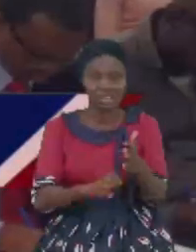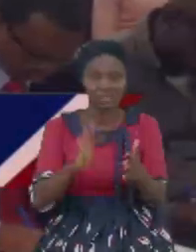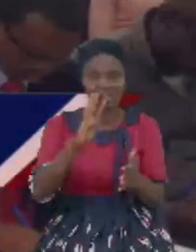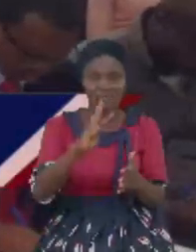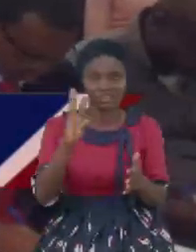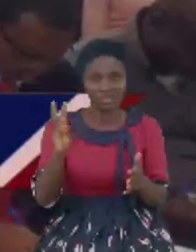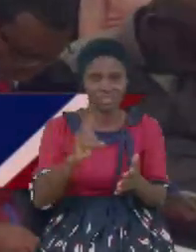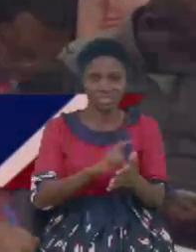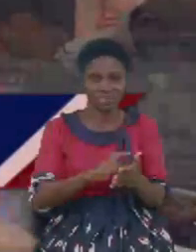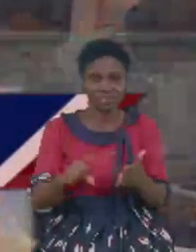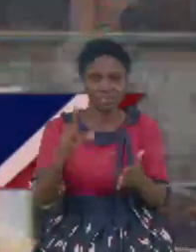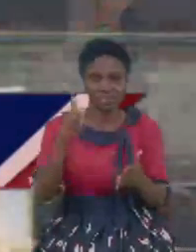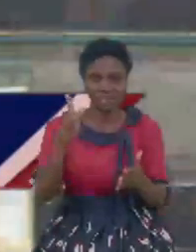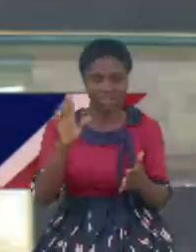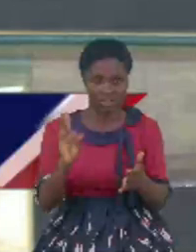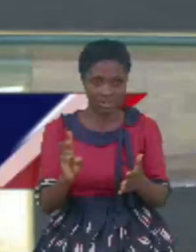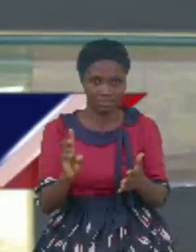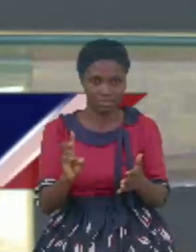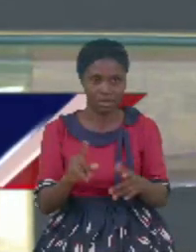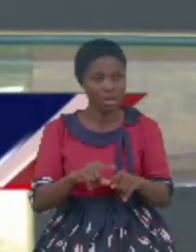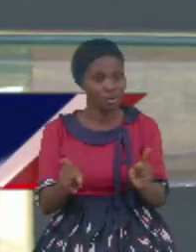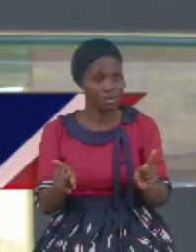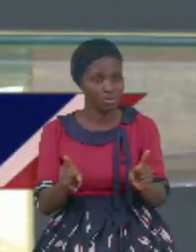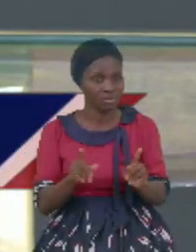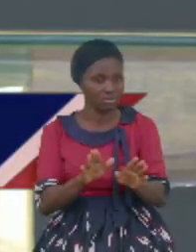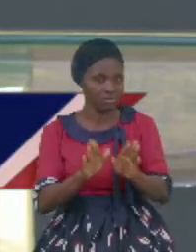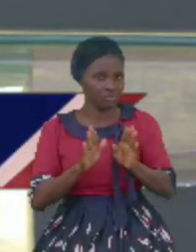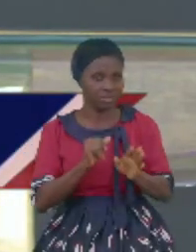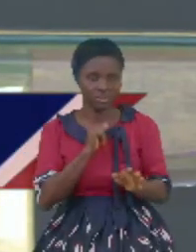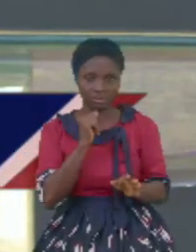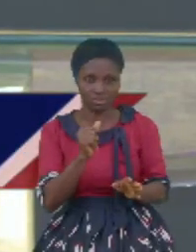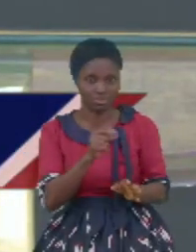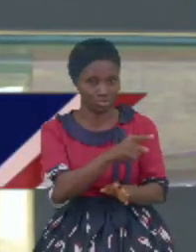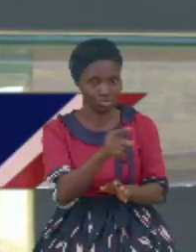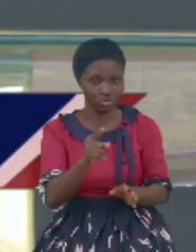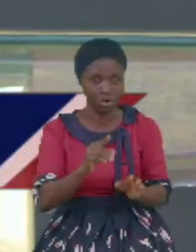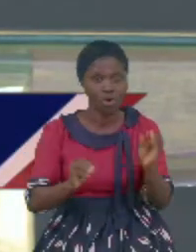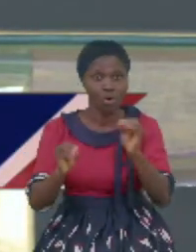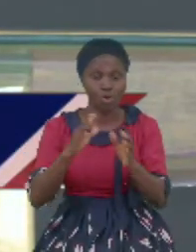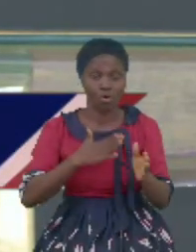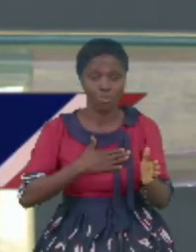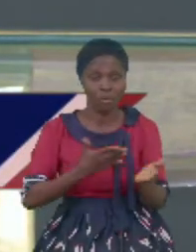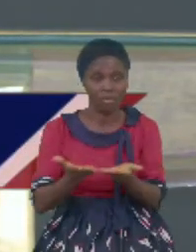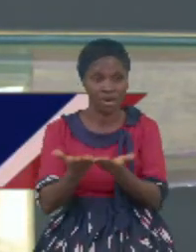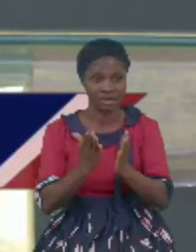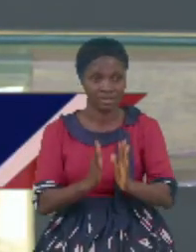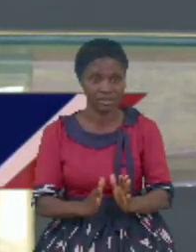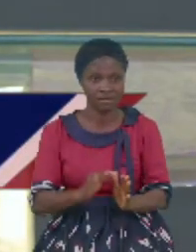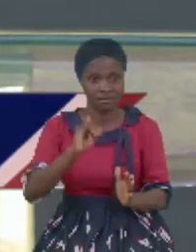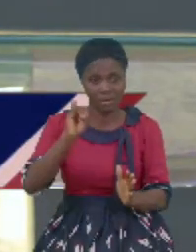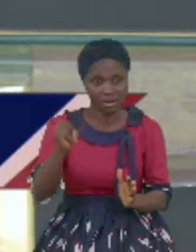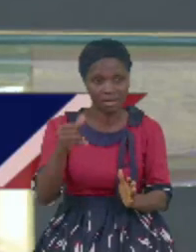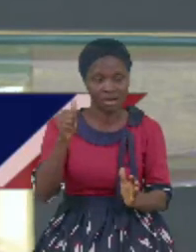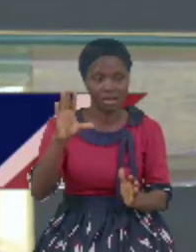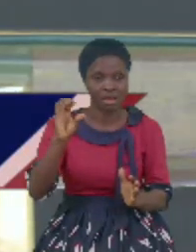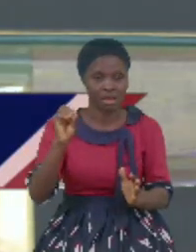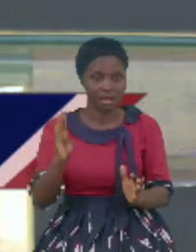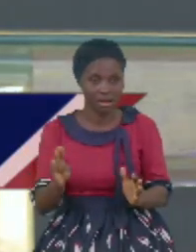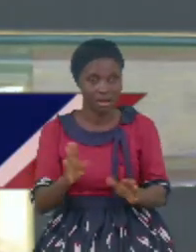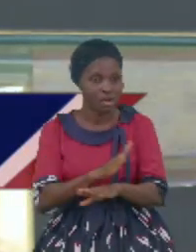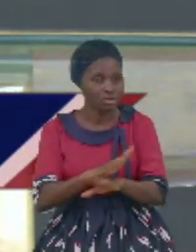Jérémie 46. Nous lisons le verset 27. Et toi, mon serviteur Jacob, ne crains pas,